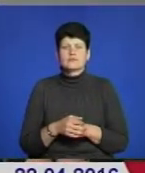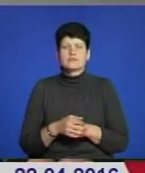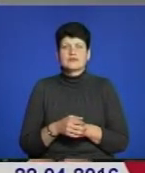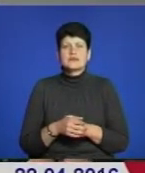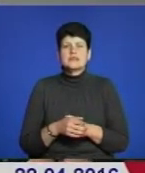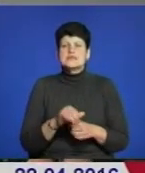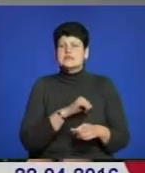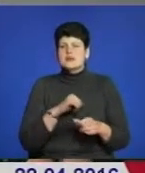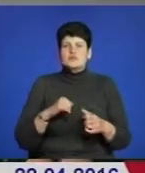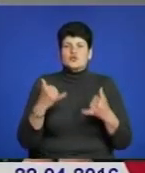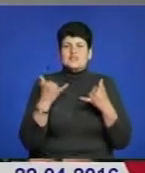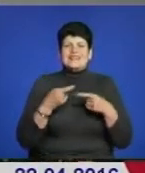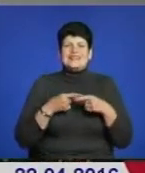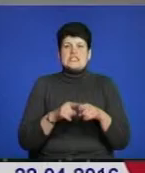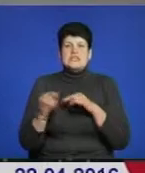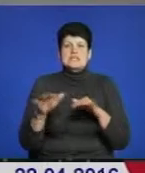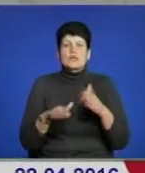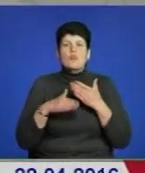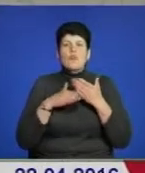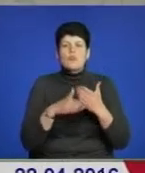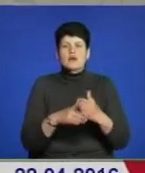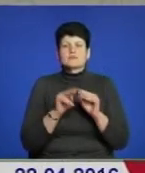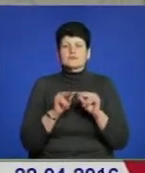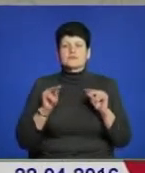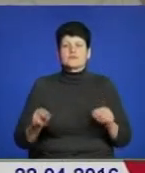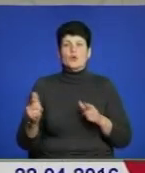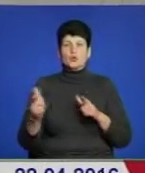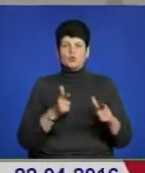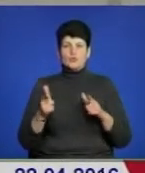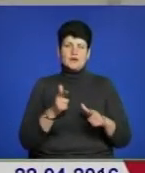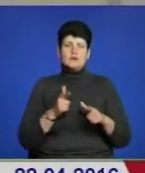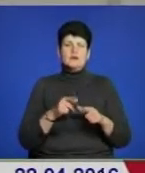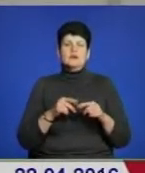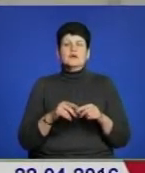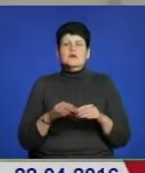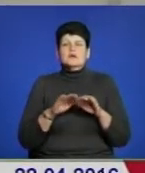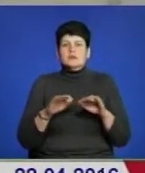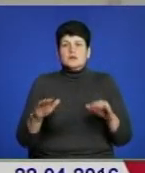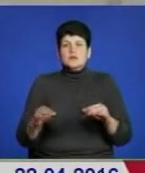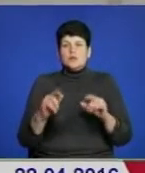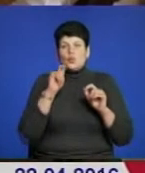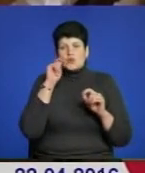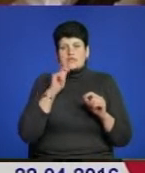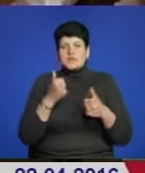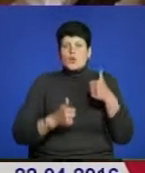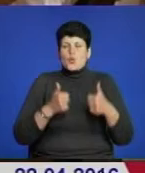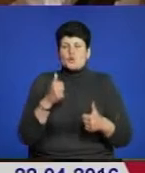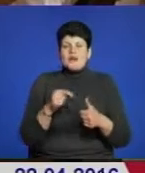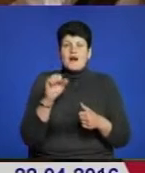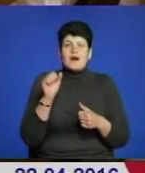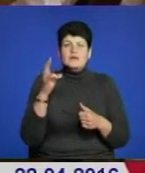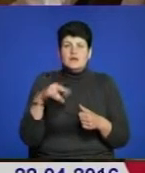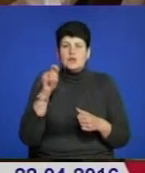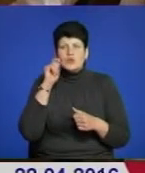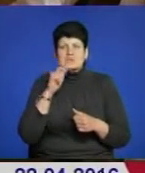Саме сучасні технічні засоби допомагають педагогам готувати вихованців гімназії до всеукраїнських конкурсів. Так, Андріана на